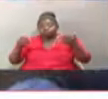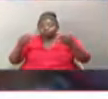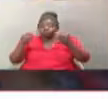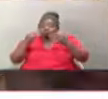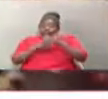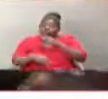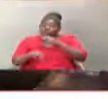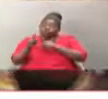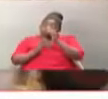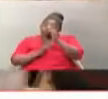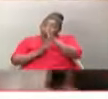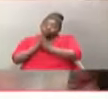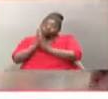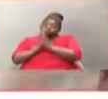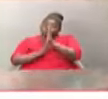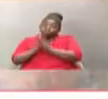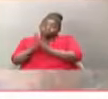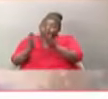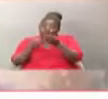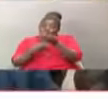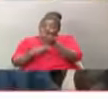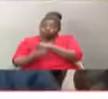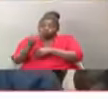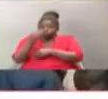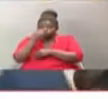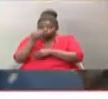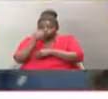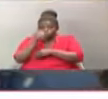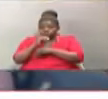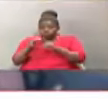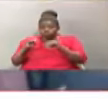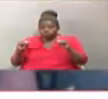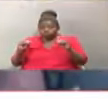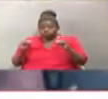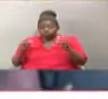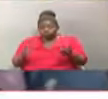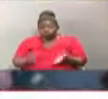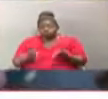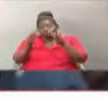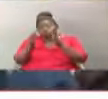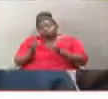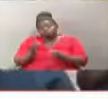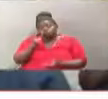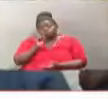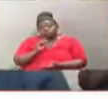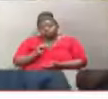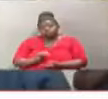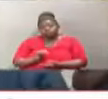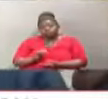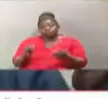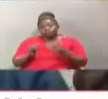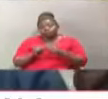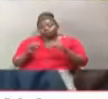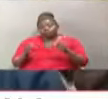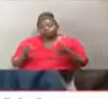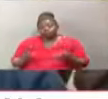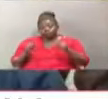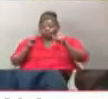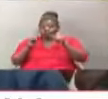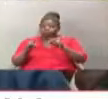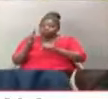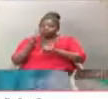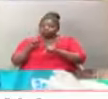nti abantu bajumbidde okugula ennyama. Ebyenfuna biri wansi n'ensija y'abantu mu nnyama